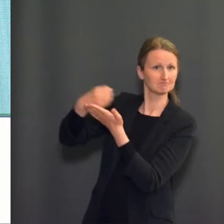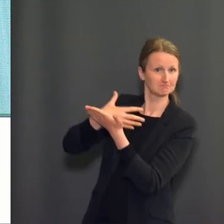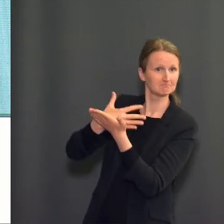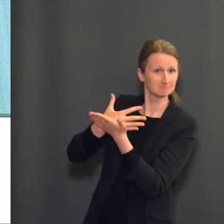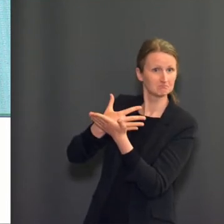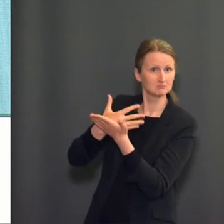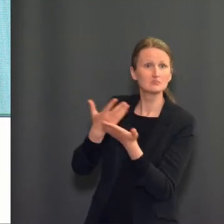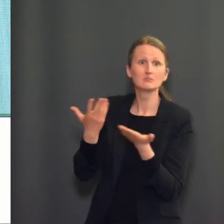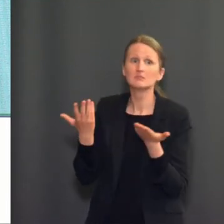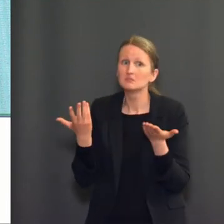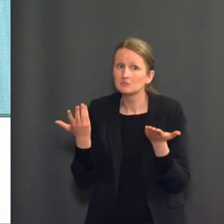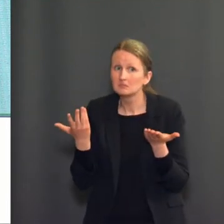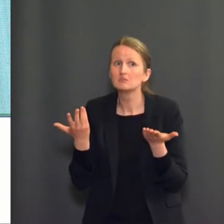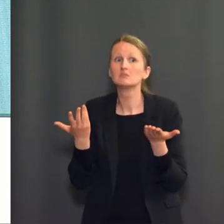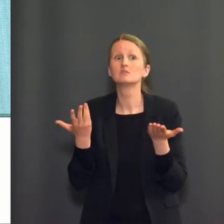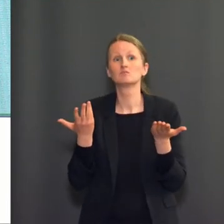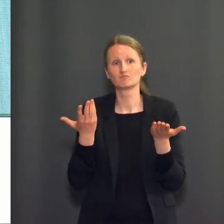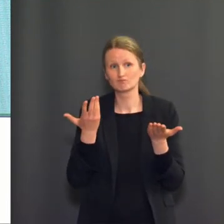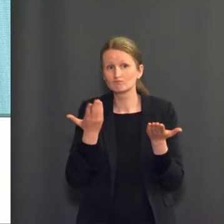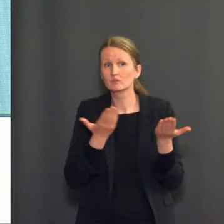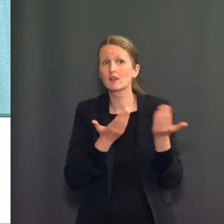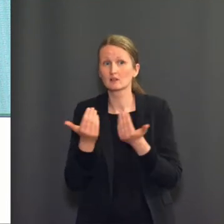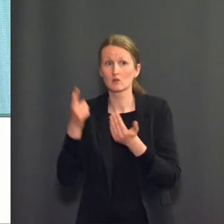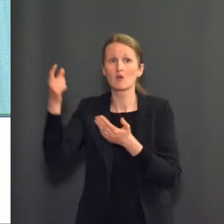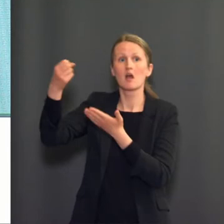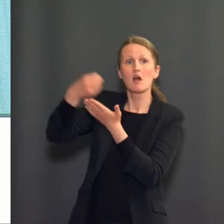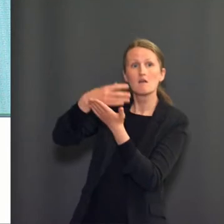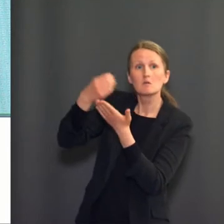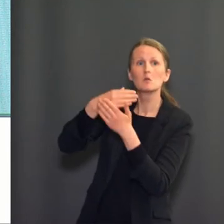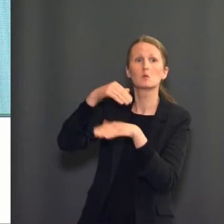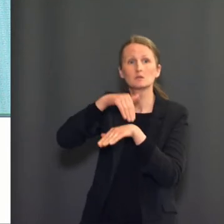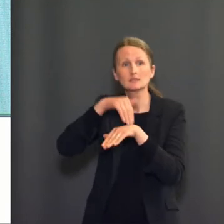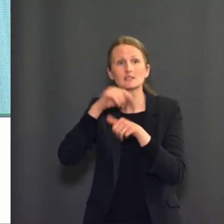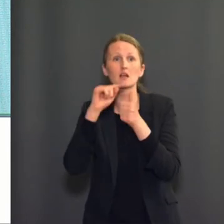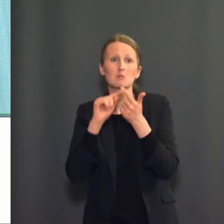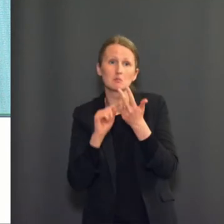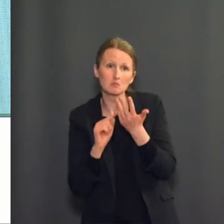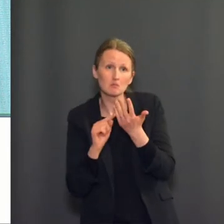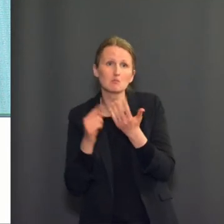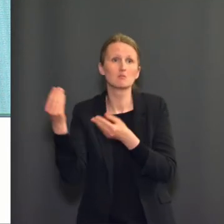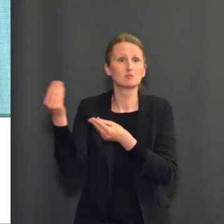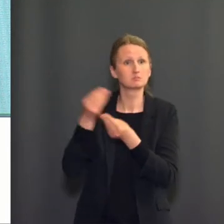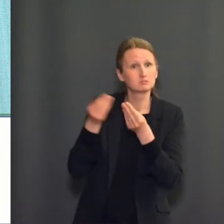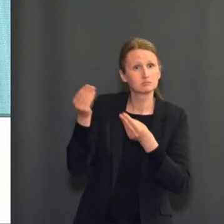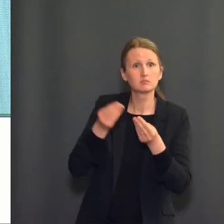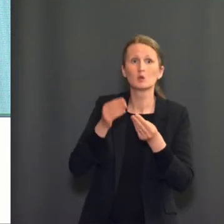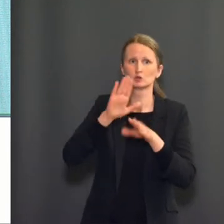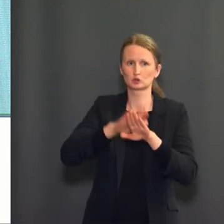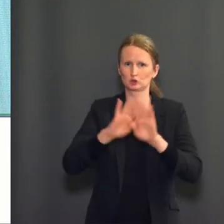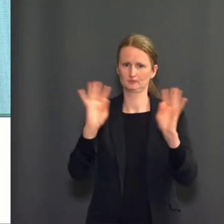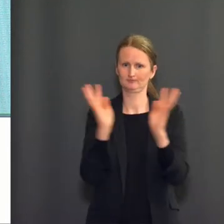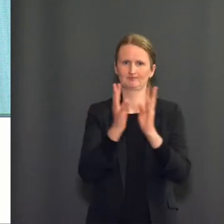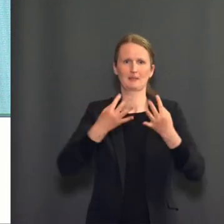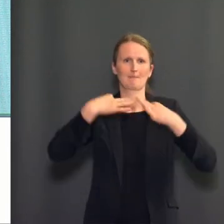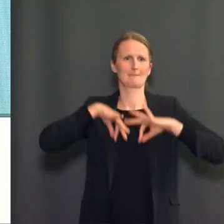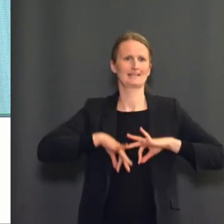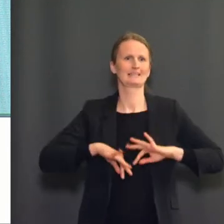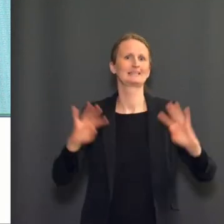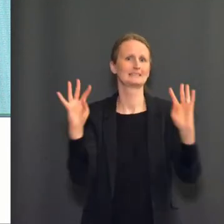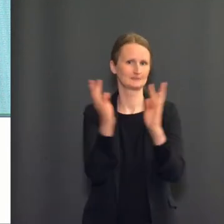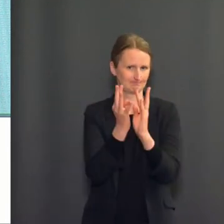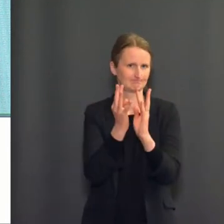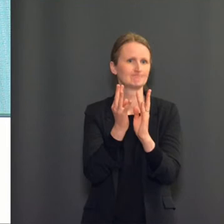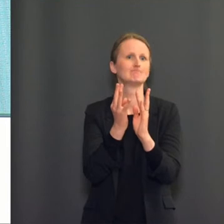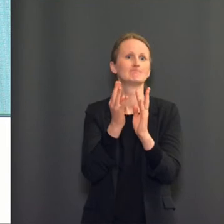recommandations à l'intention de la conférence interministérielle. Cette conférence interministérielle prendra